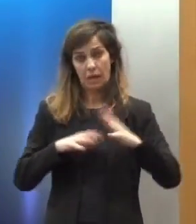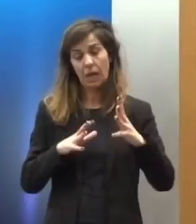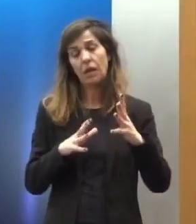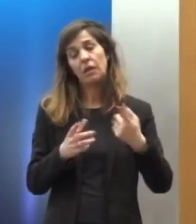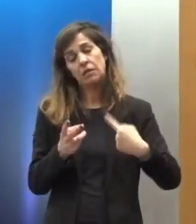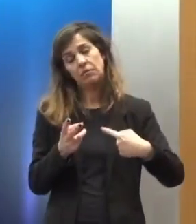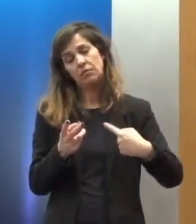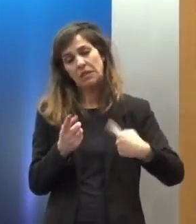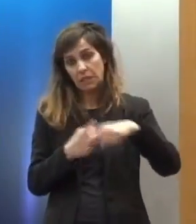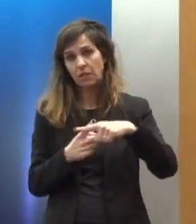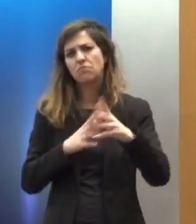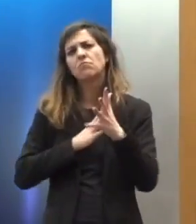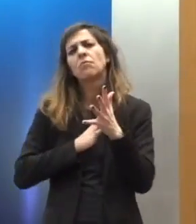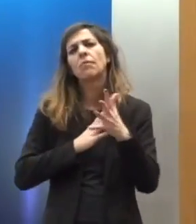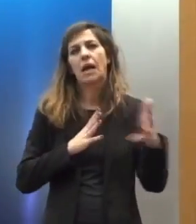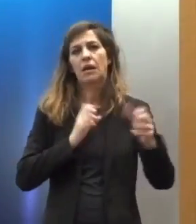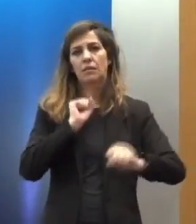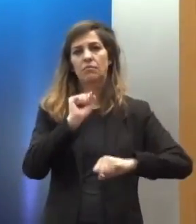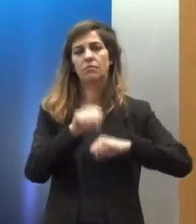οποία